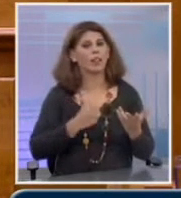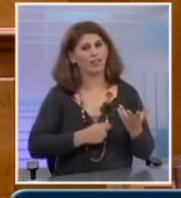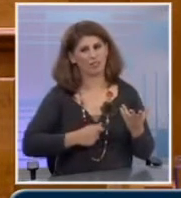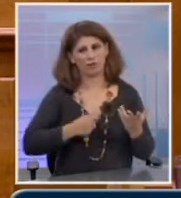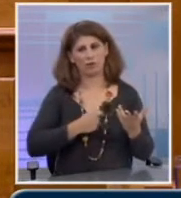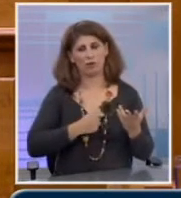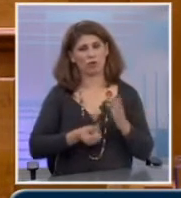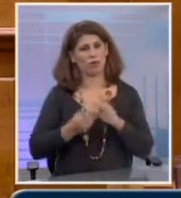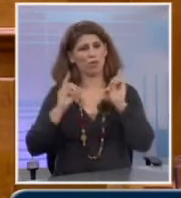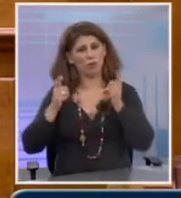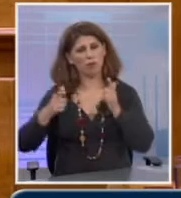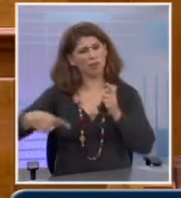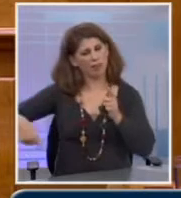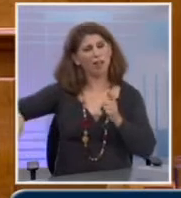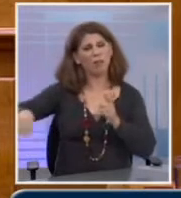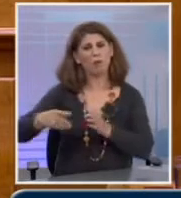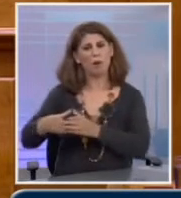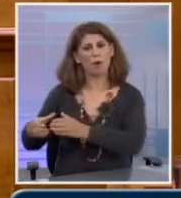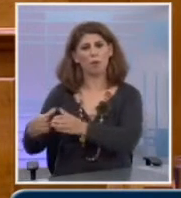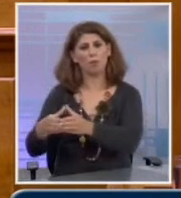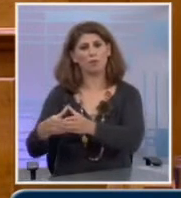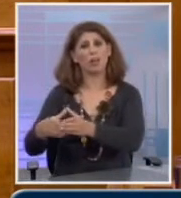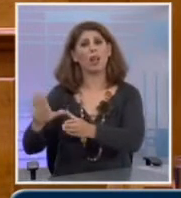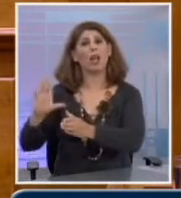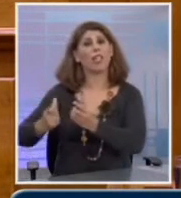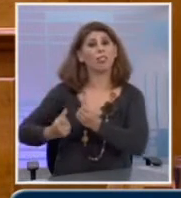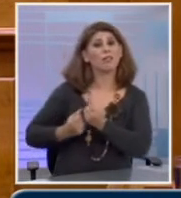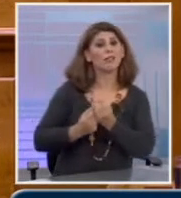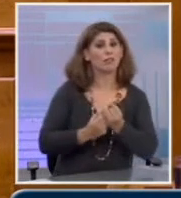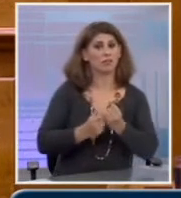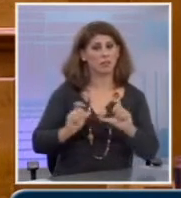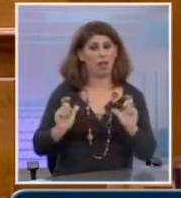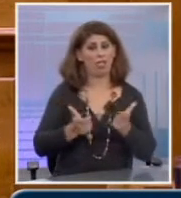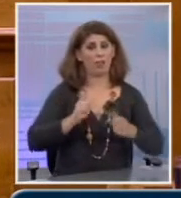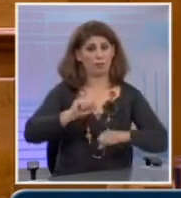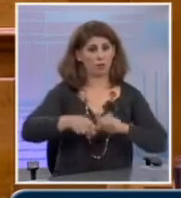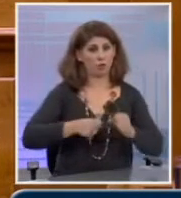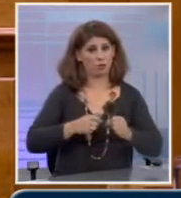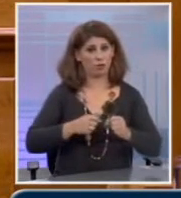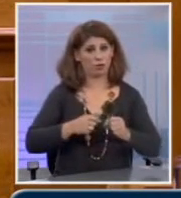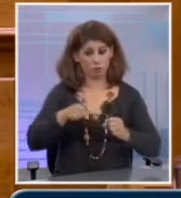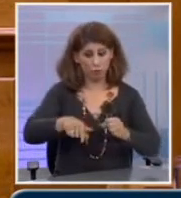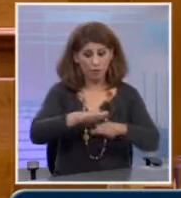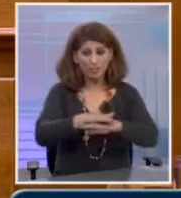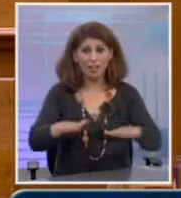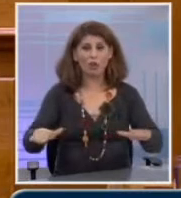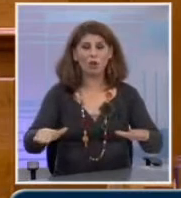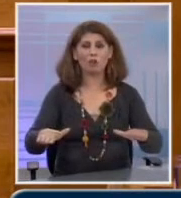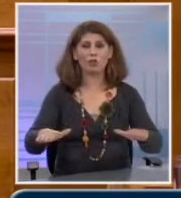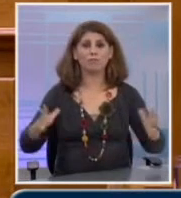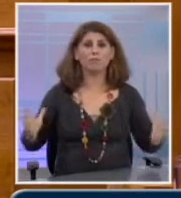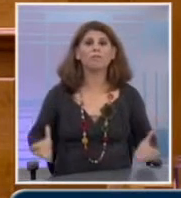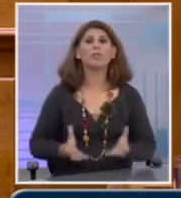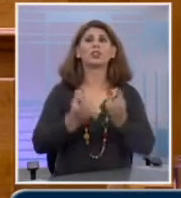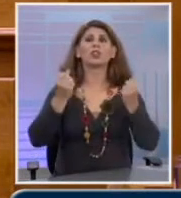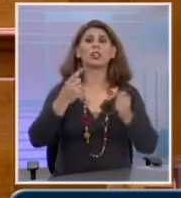αντιπολίτευση, αντί να στηρίζει την εθνική προσπάθεια που φτάνει στο τέλος, με τη λύτρωση του ελληνικού